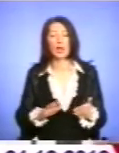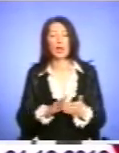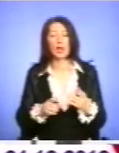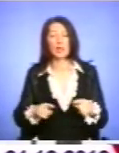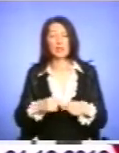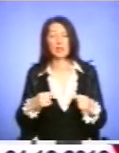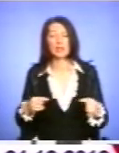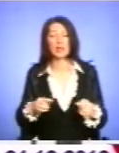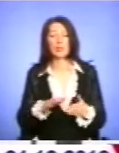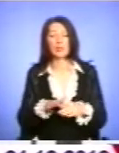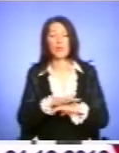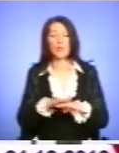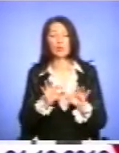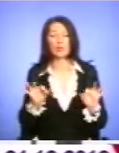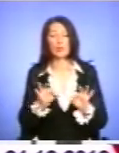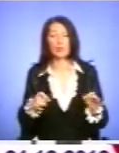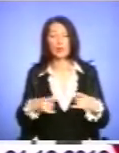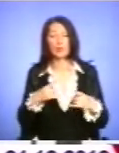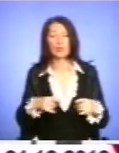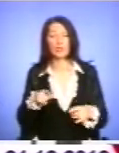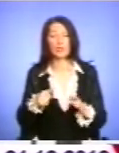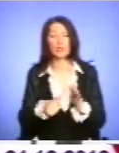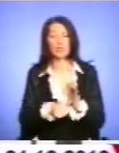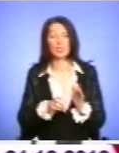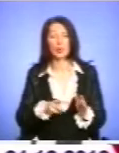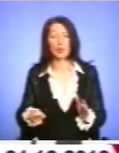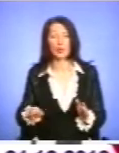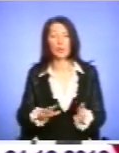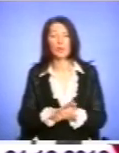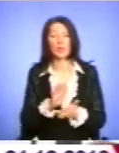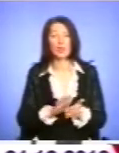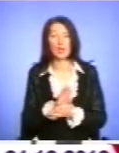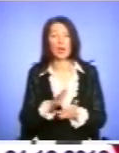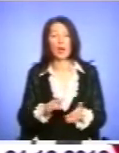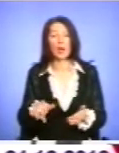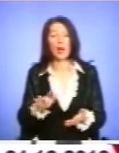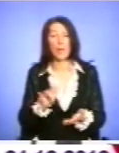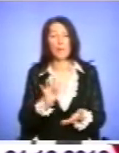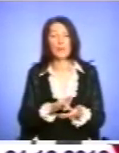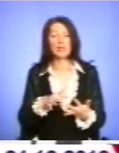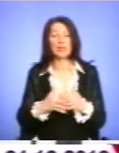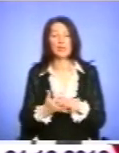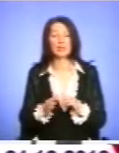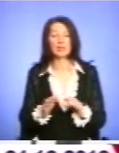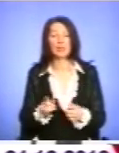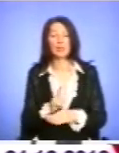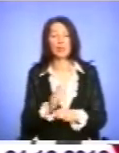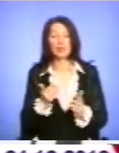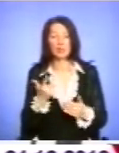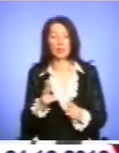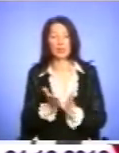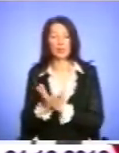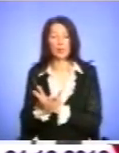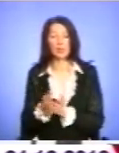інформації 1,6 мільйона гривень, видання «Історія міст і сіл Тернопільщини», це видання видається вже три томи підготовлені, 300